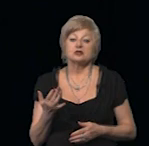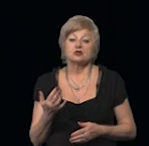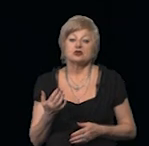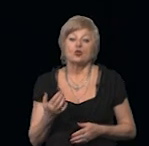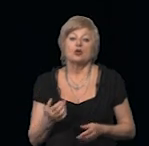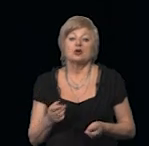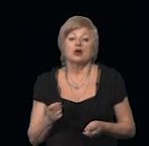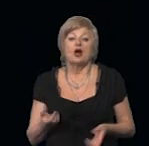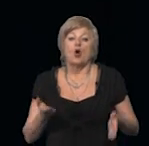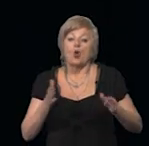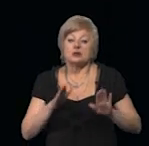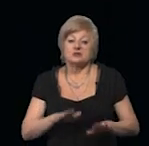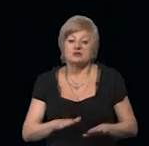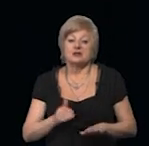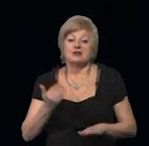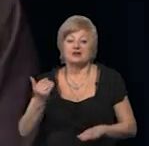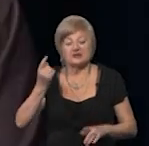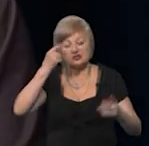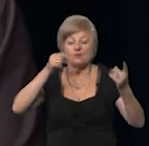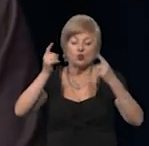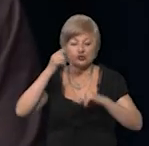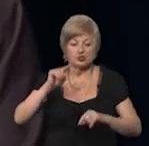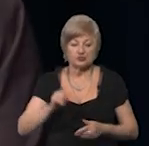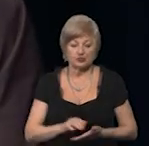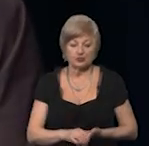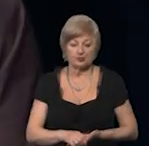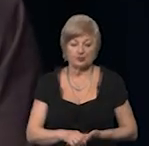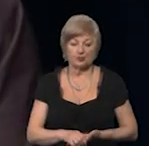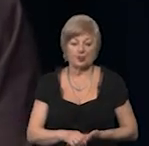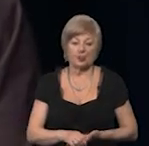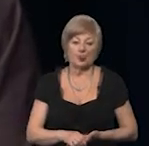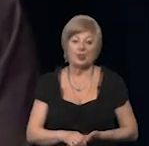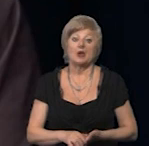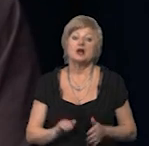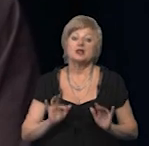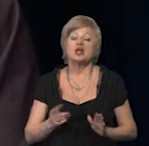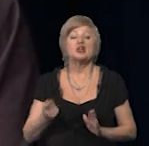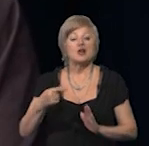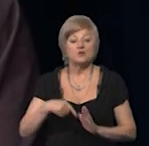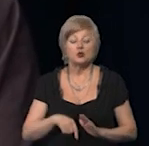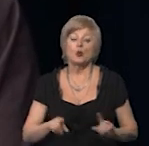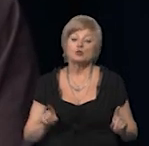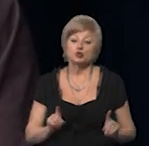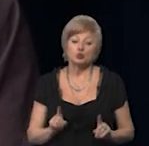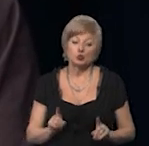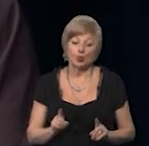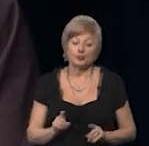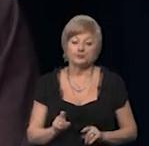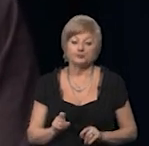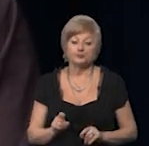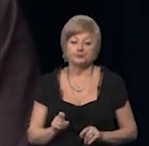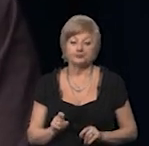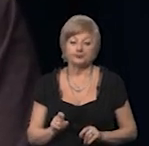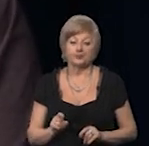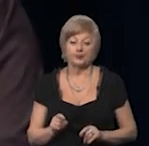вона залишилася для вас творчою? Ну, дивіться, справа в тому, що ну, от,